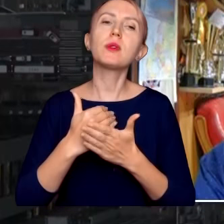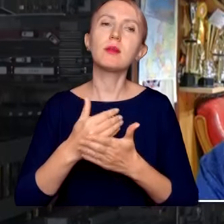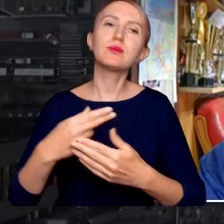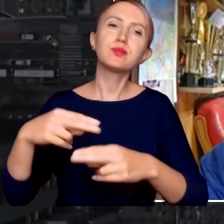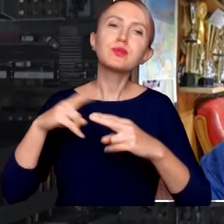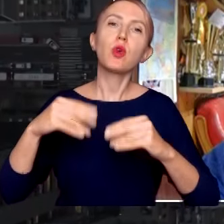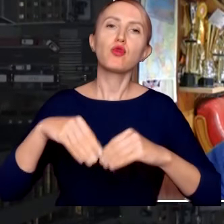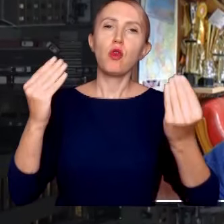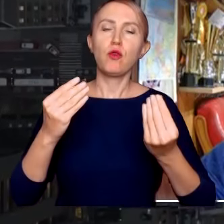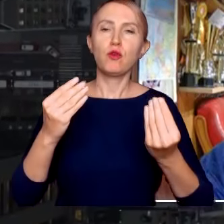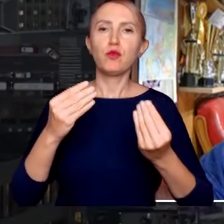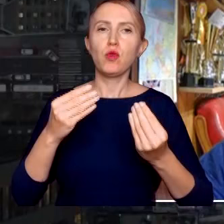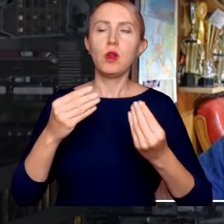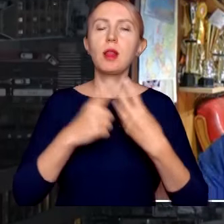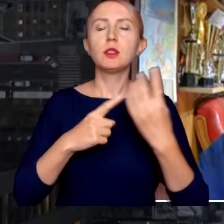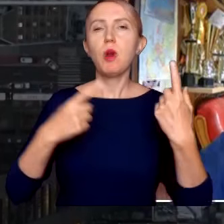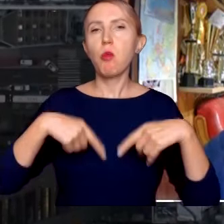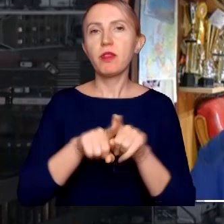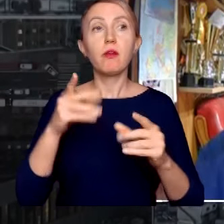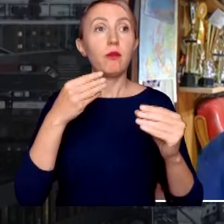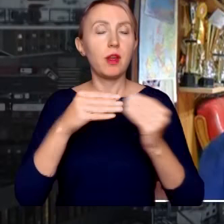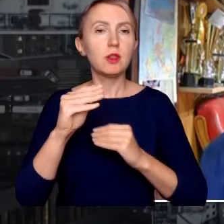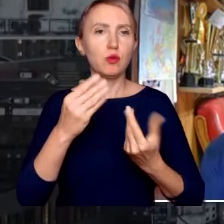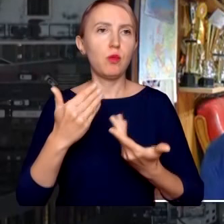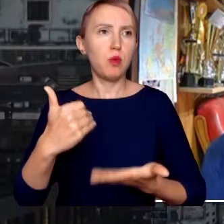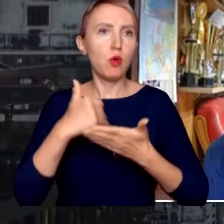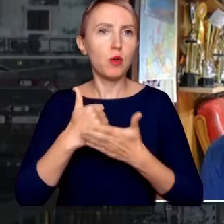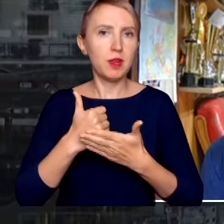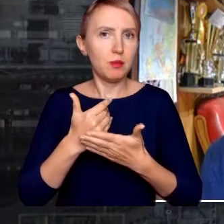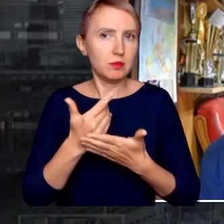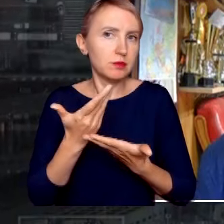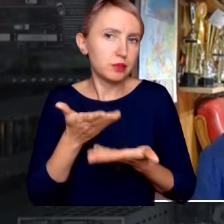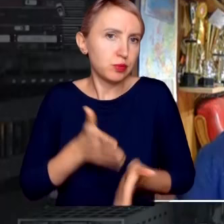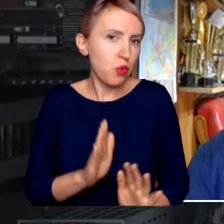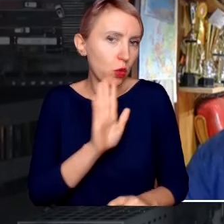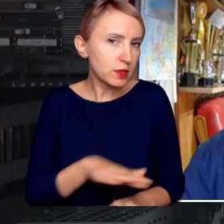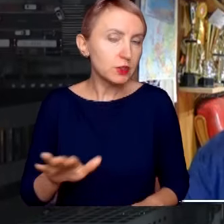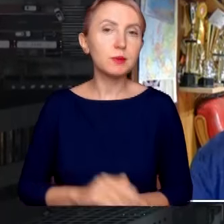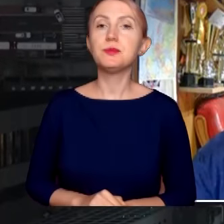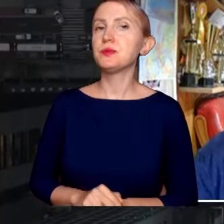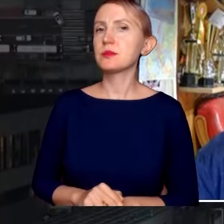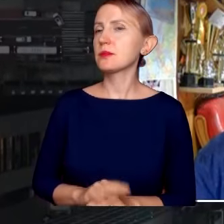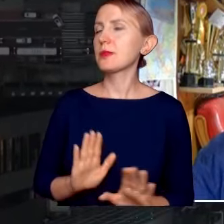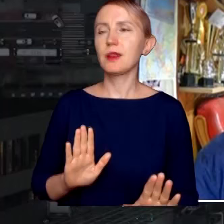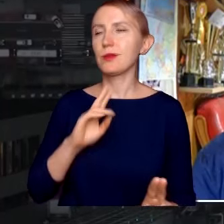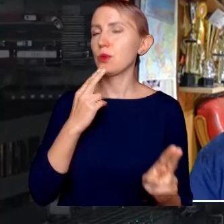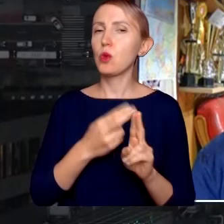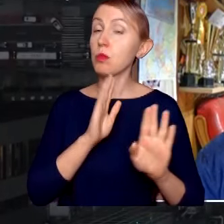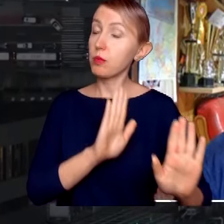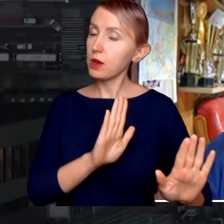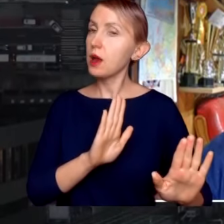pomogą? No robiąc dzieci nam pomogą. Jasne. Ja nawet się do tego nie odniosę, ale mogę